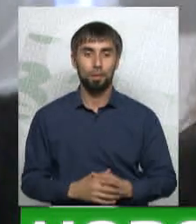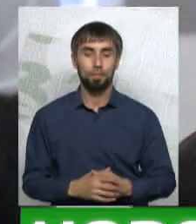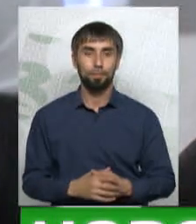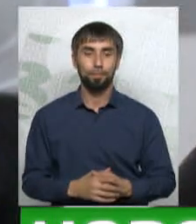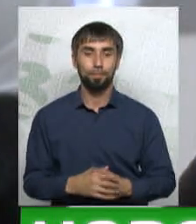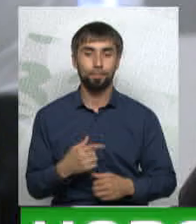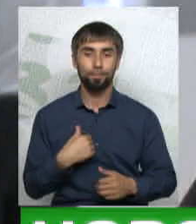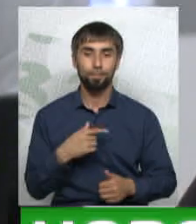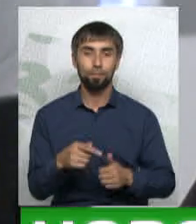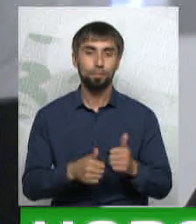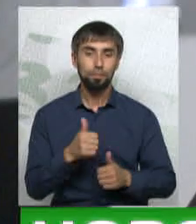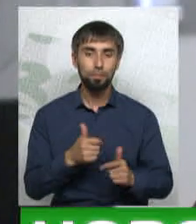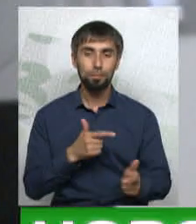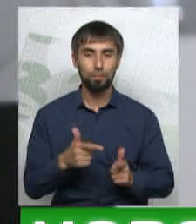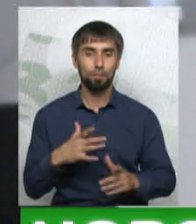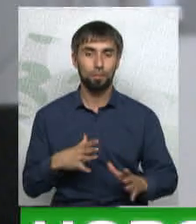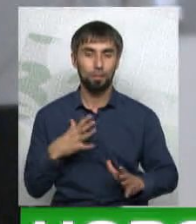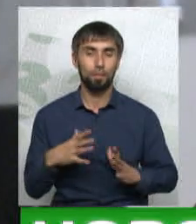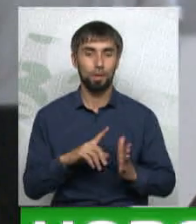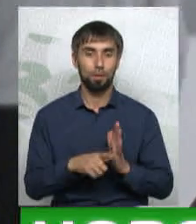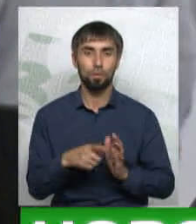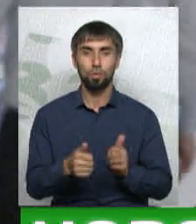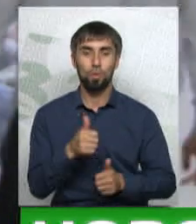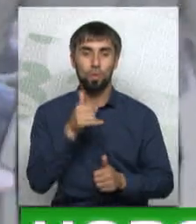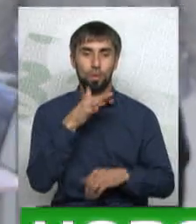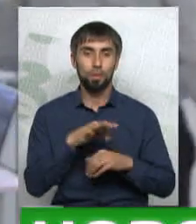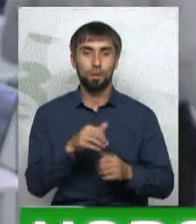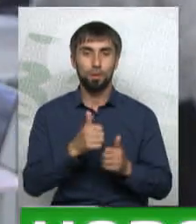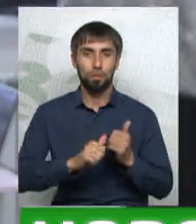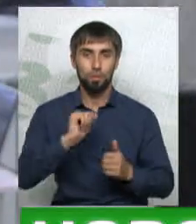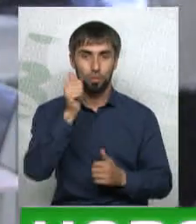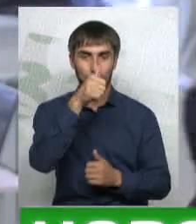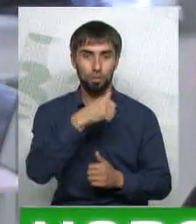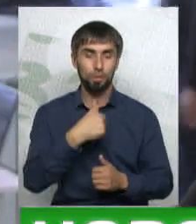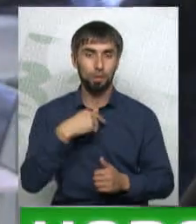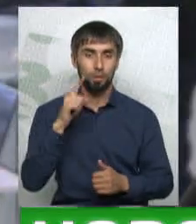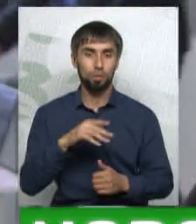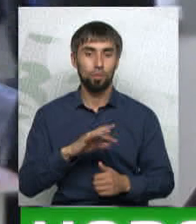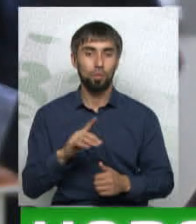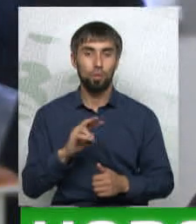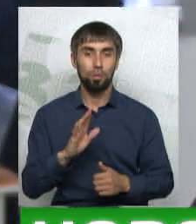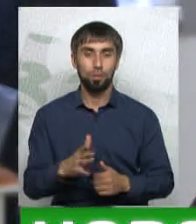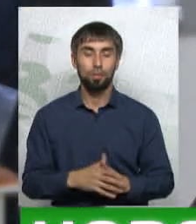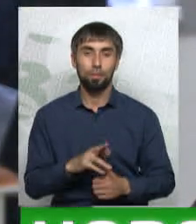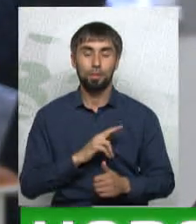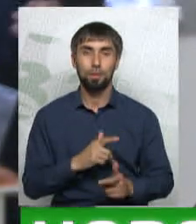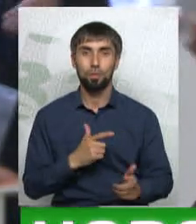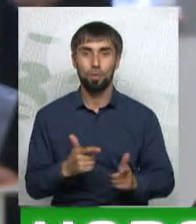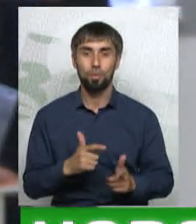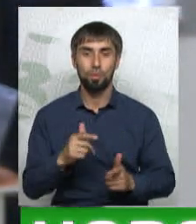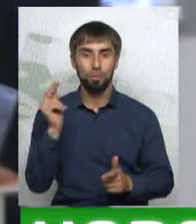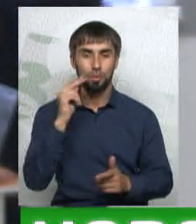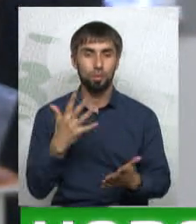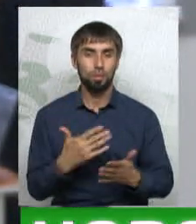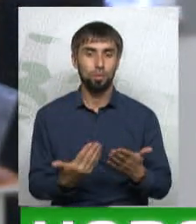я готовилась очень долго, потому что это турнир, который проводится каждый год. Мы знаем то, что он будет. Я готовилась, изучая